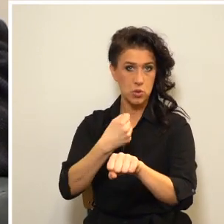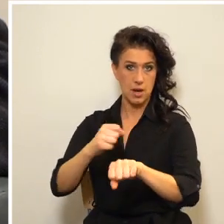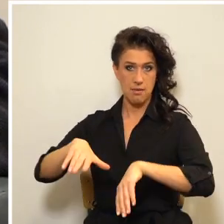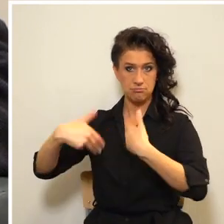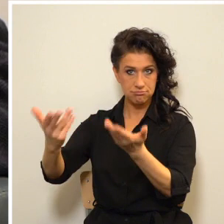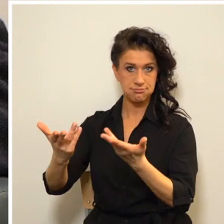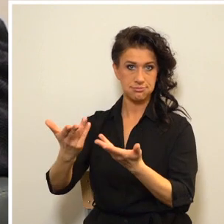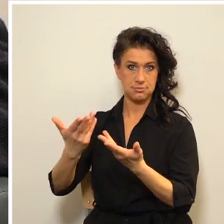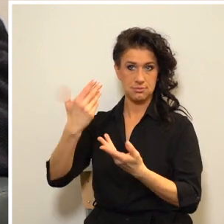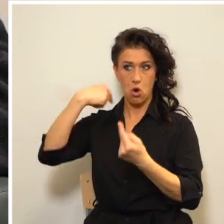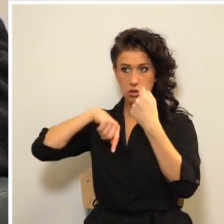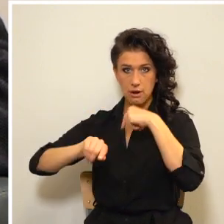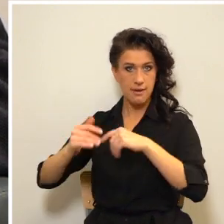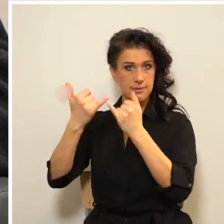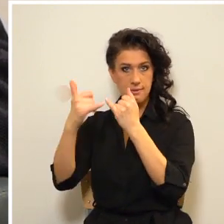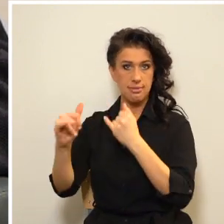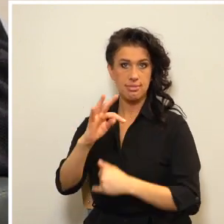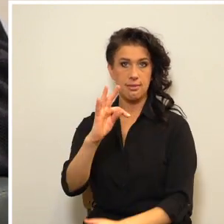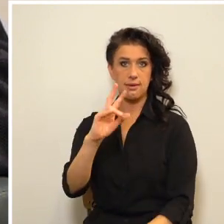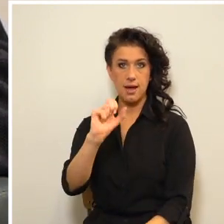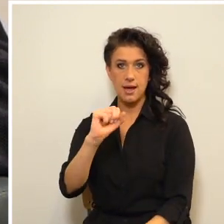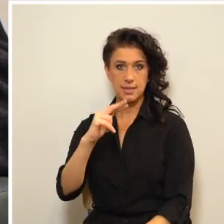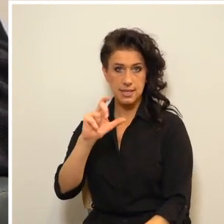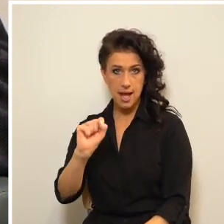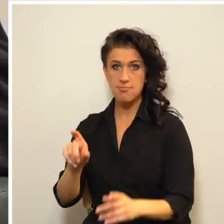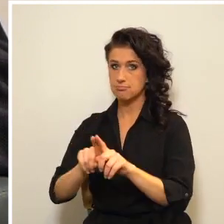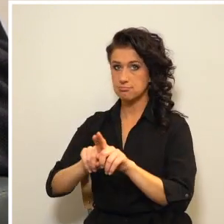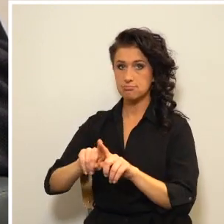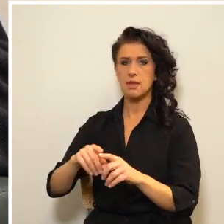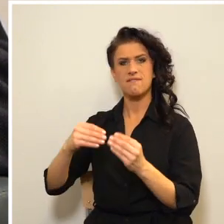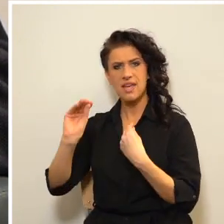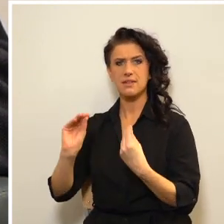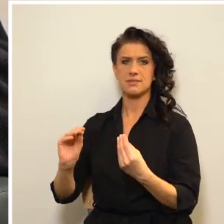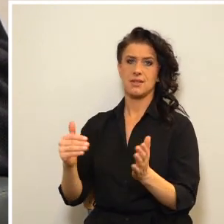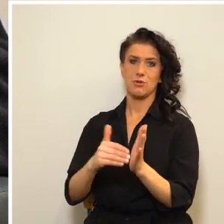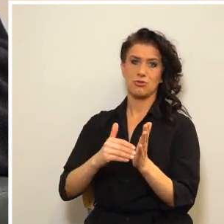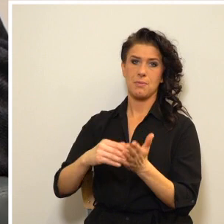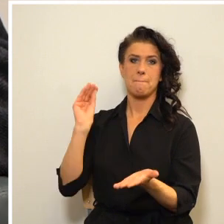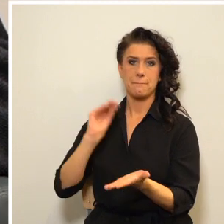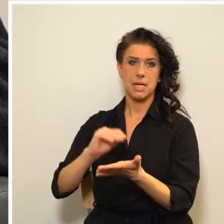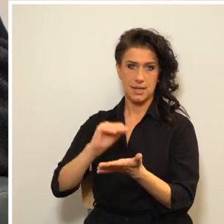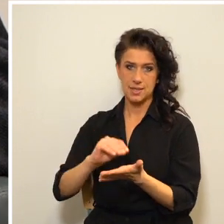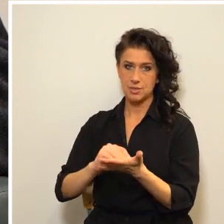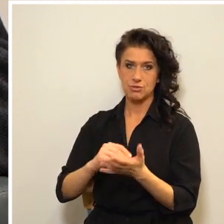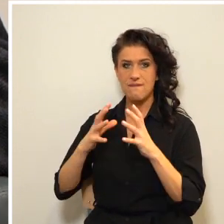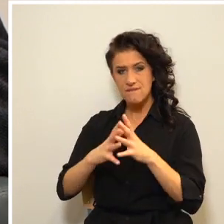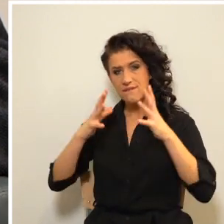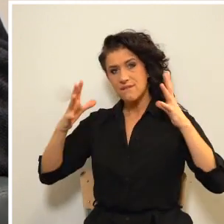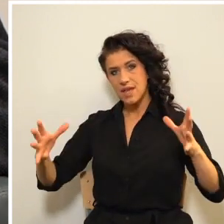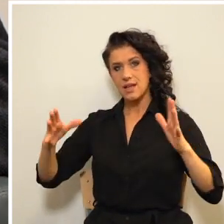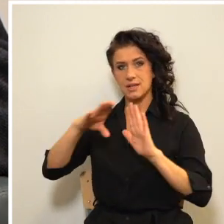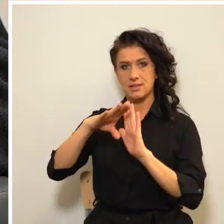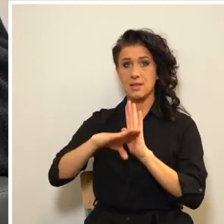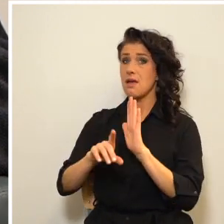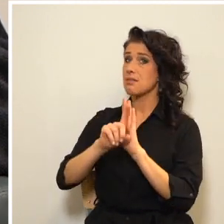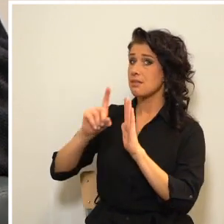organów i tkanek żeby miał u nas jakoś większe praktyczne powodzenie to jest wielkie zadanie Moim zdaniem także dla